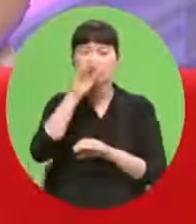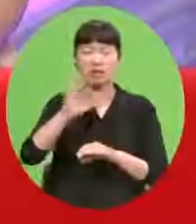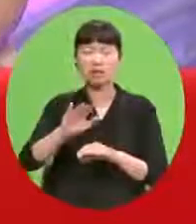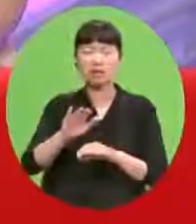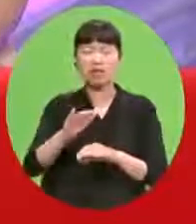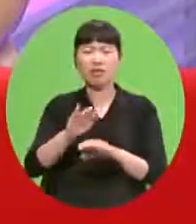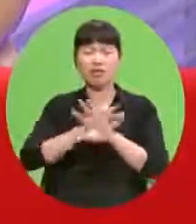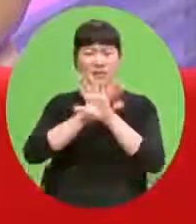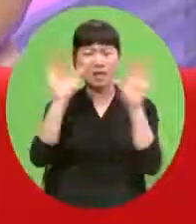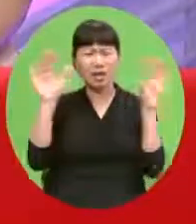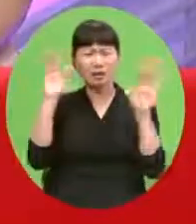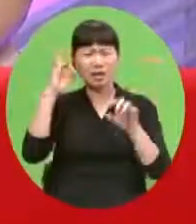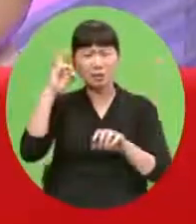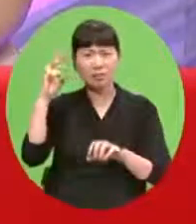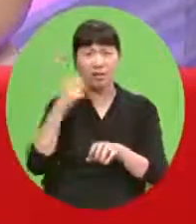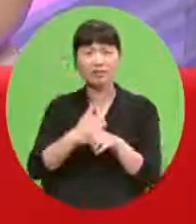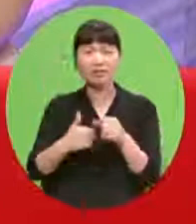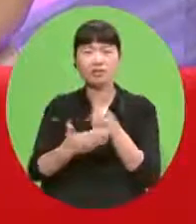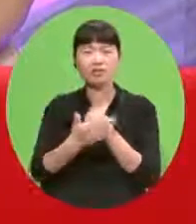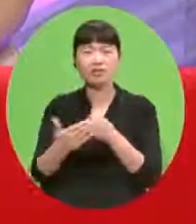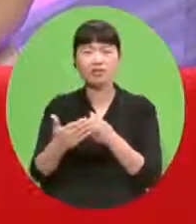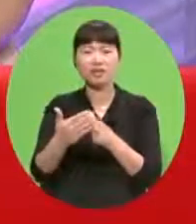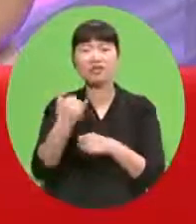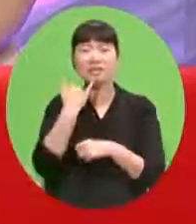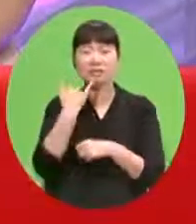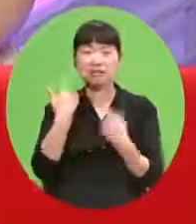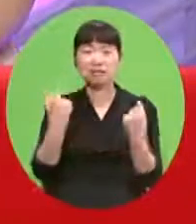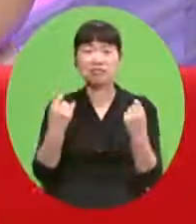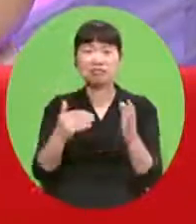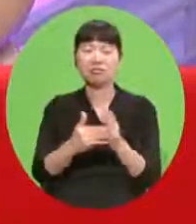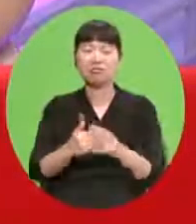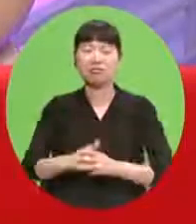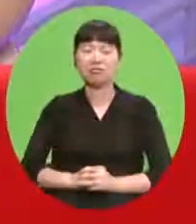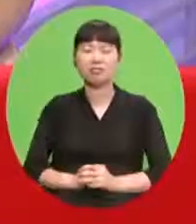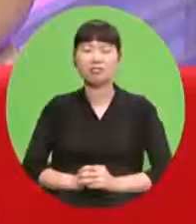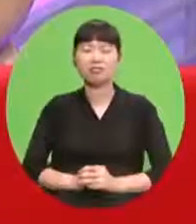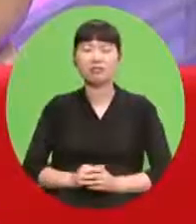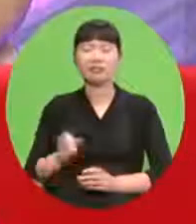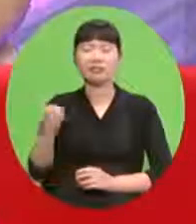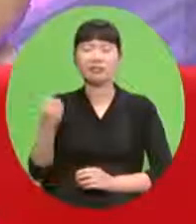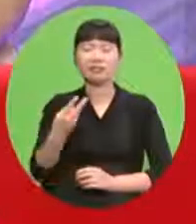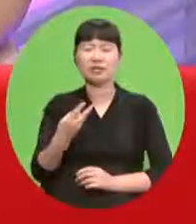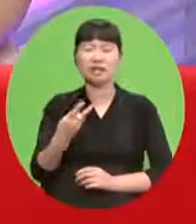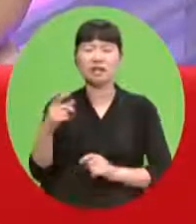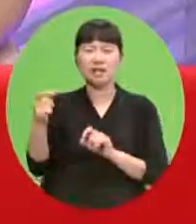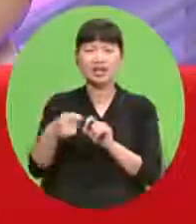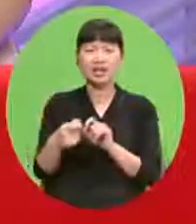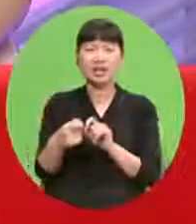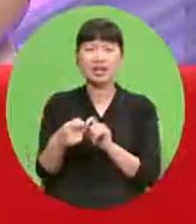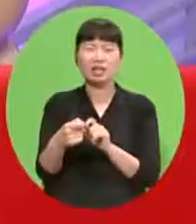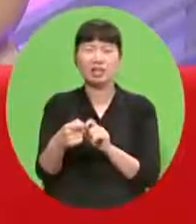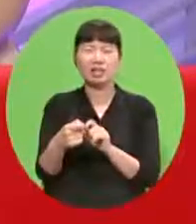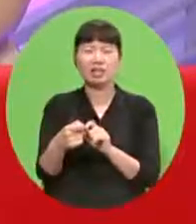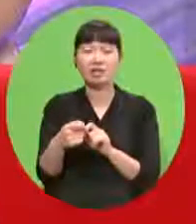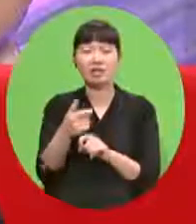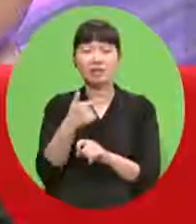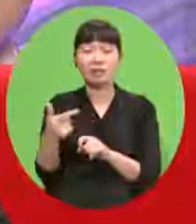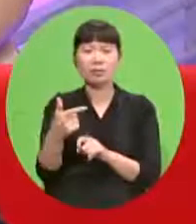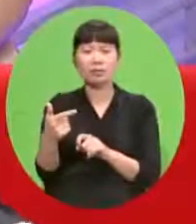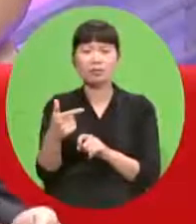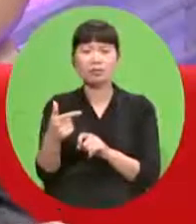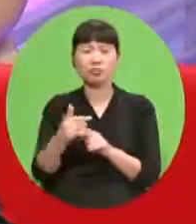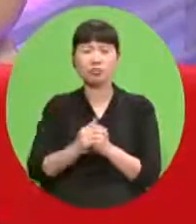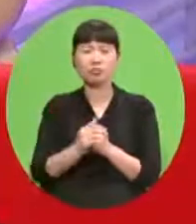아마 굉장히 밝은 것 같아요. 그래서 좀 무난하리라고 생각이 되고 예. 또한 이제 가까이서 너무